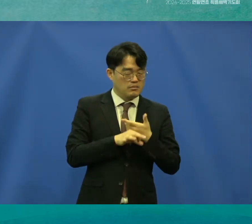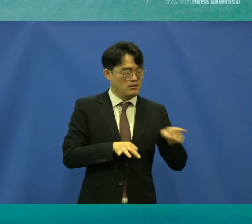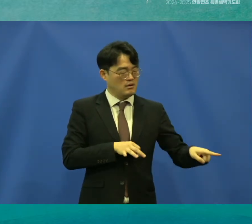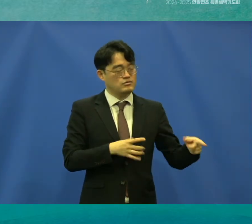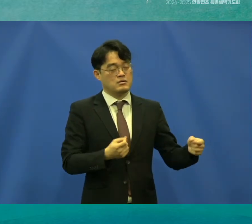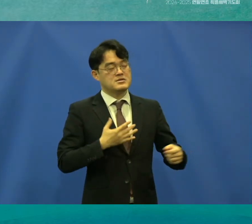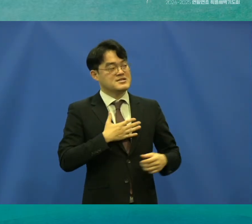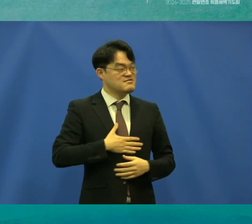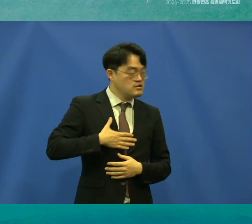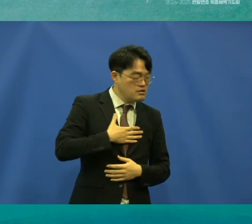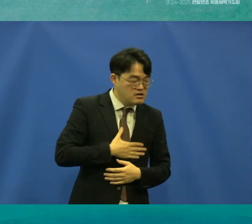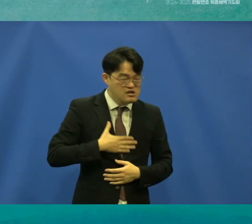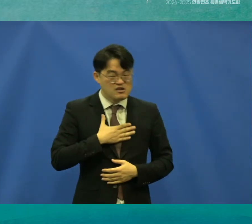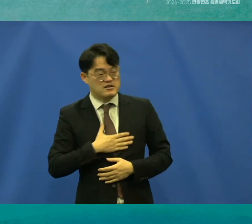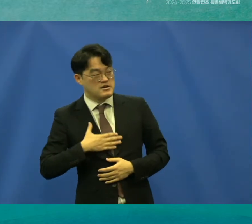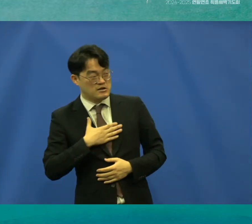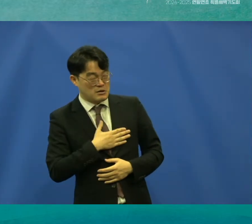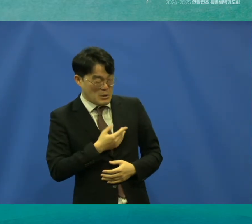사람이 자잘해져요.